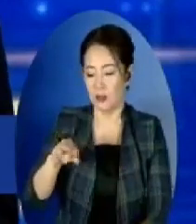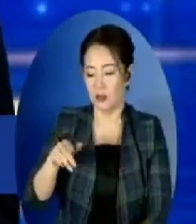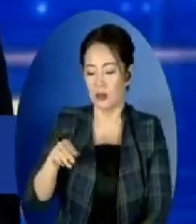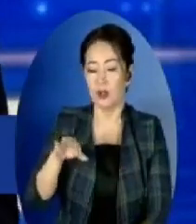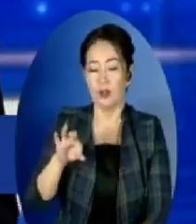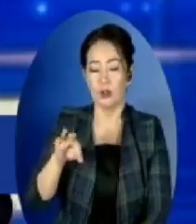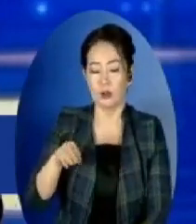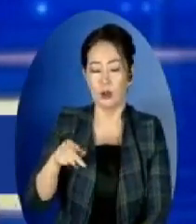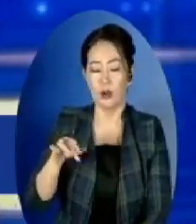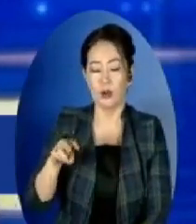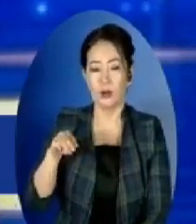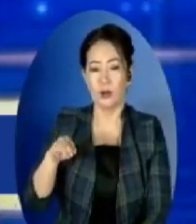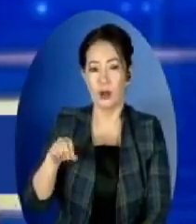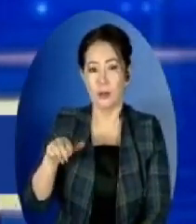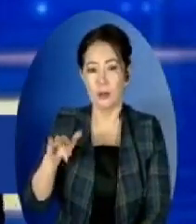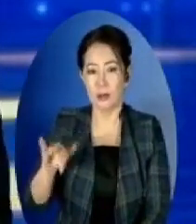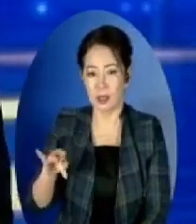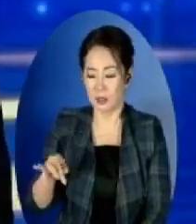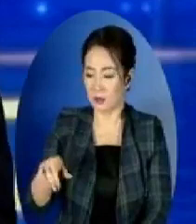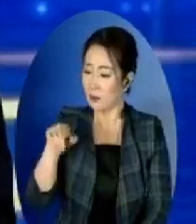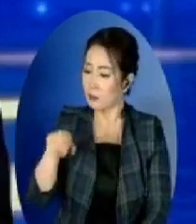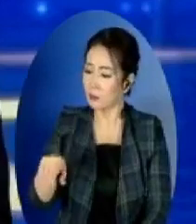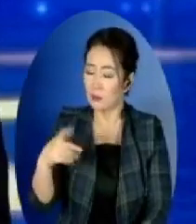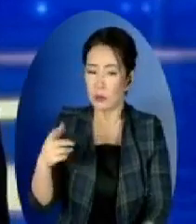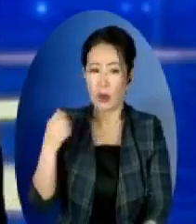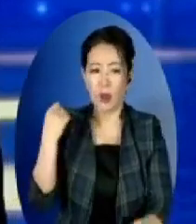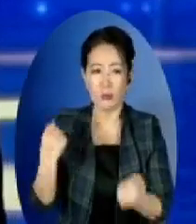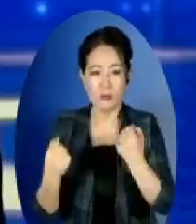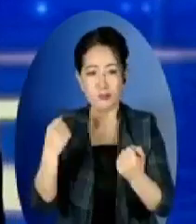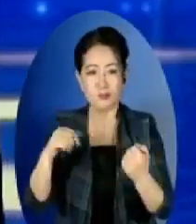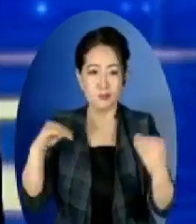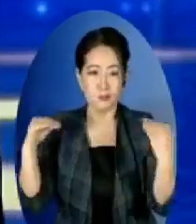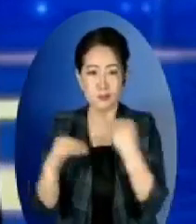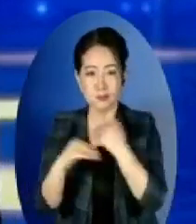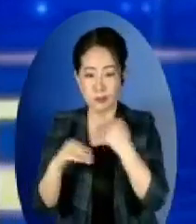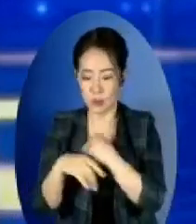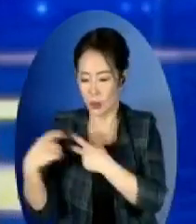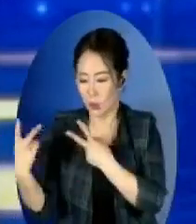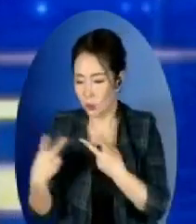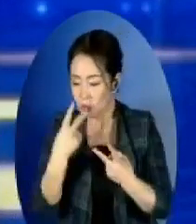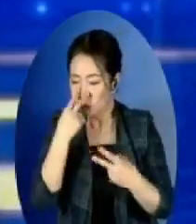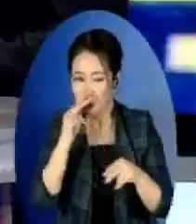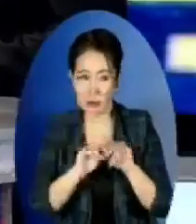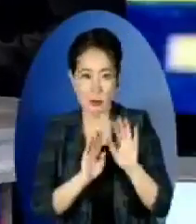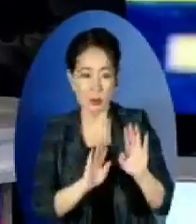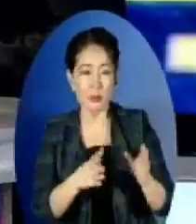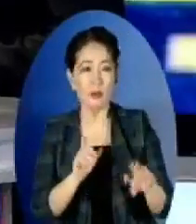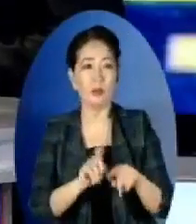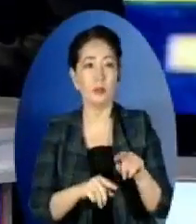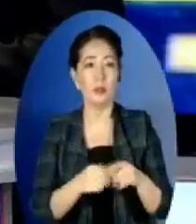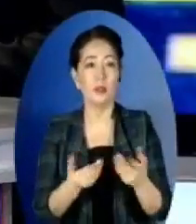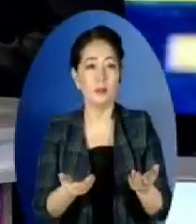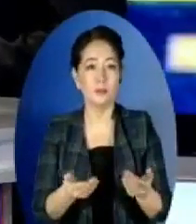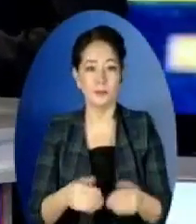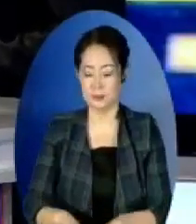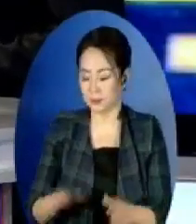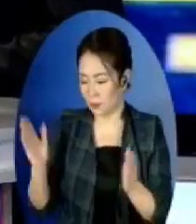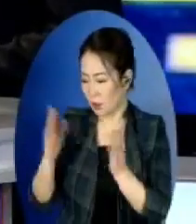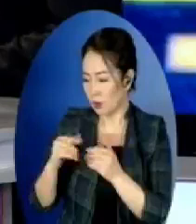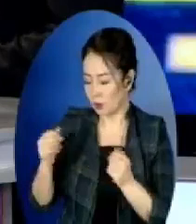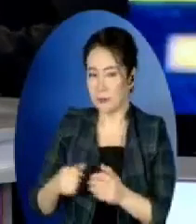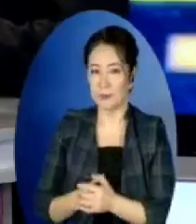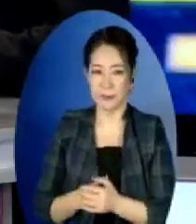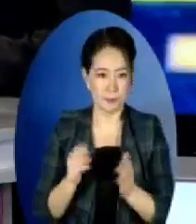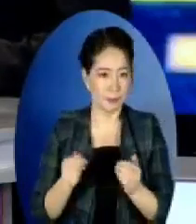ярилцах сэдв бол хот хорондын зочгч тээврийн үйлчилгээнд одоо ямар хяналт тавьж байгаа вэ гэдэг зүйлээр ярилцах юм аа. Хорин мэнд үргэлж байна. За